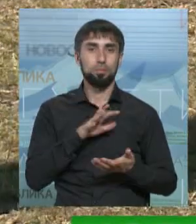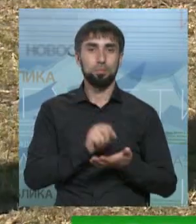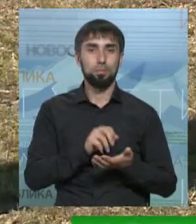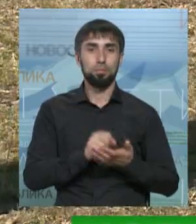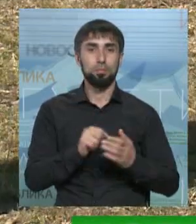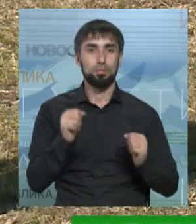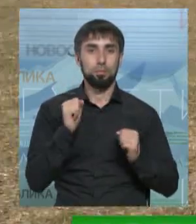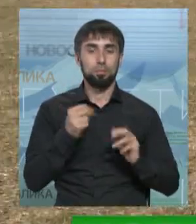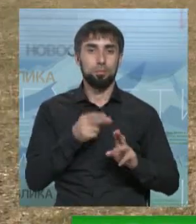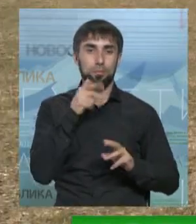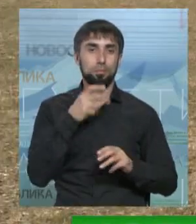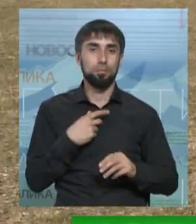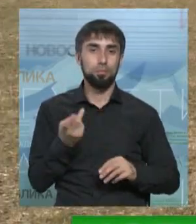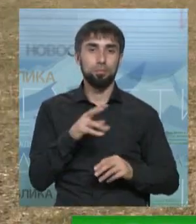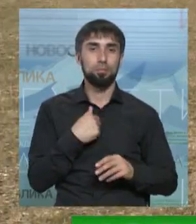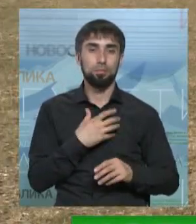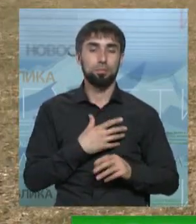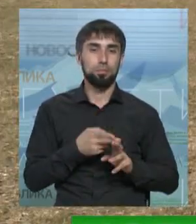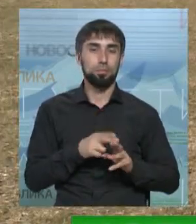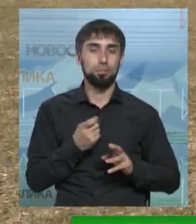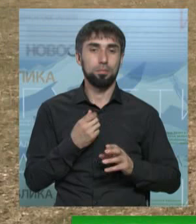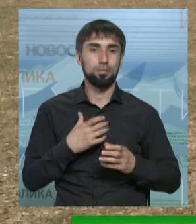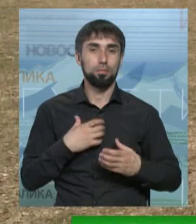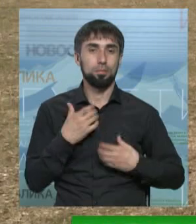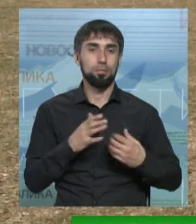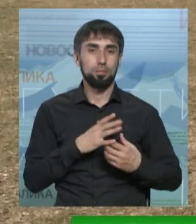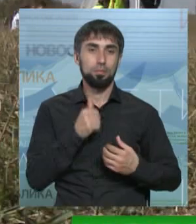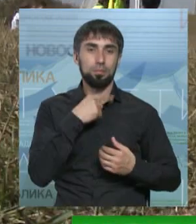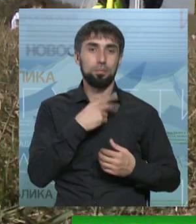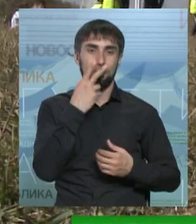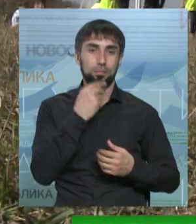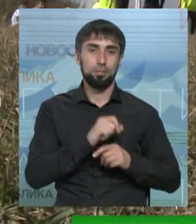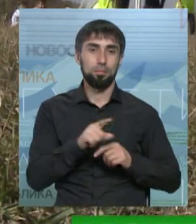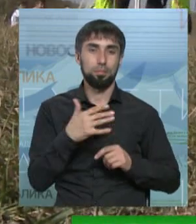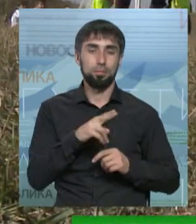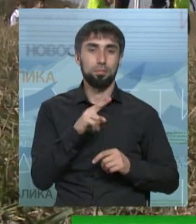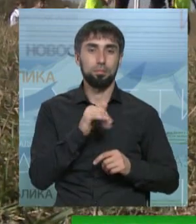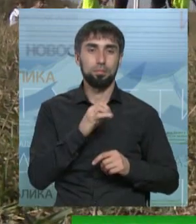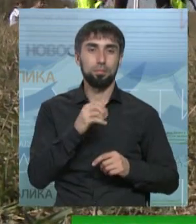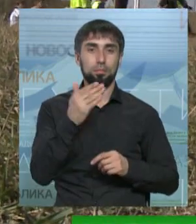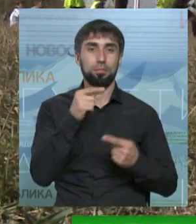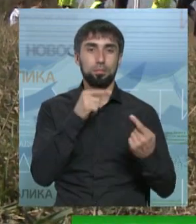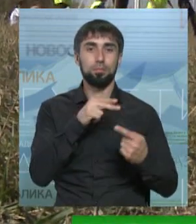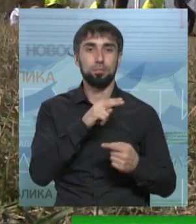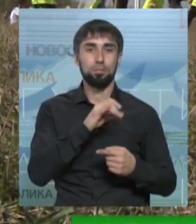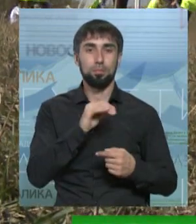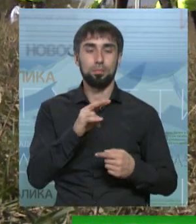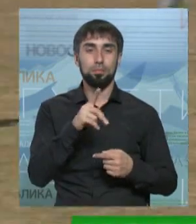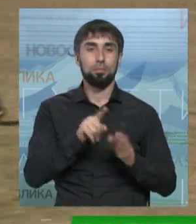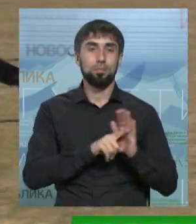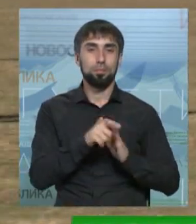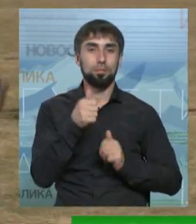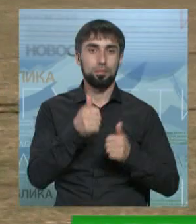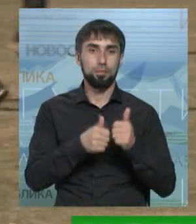первый раз, он уахта два раз. Так уже привык на трассе уже, а ухохочет. Дачные против Чермена игроки открывают турниры,